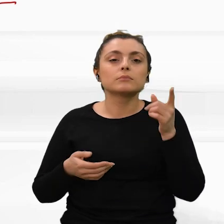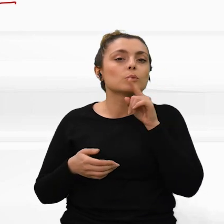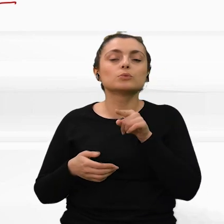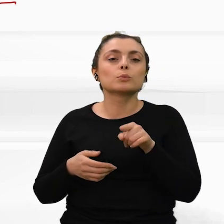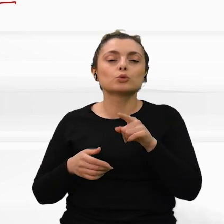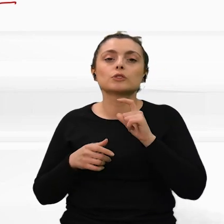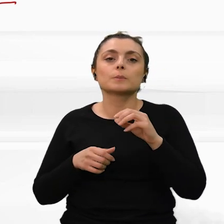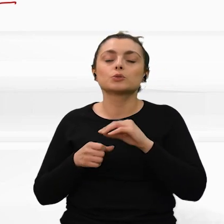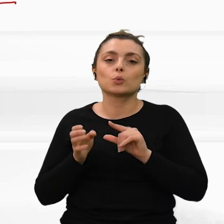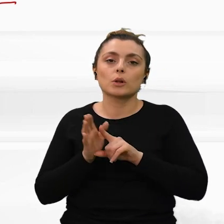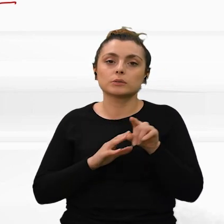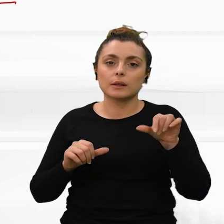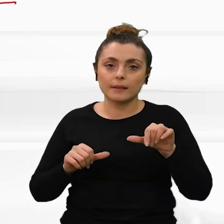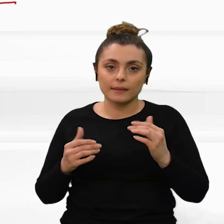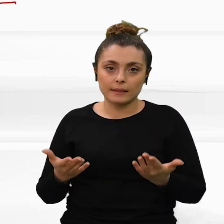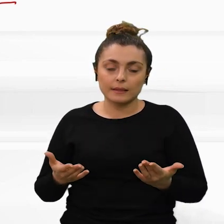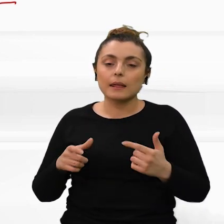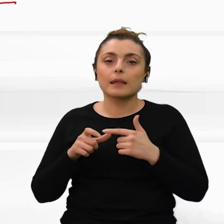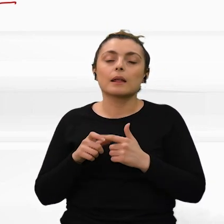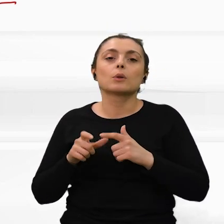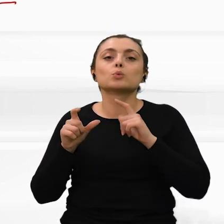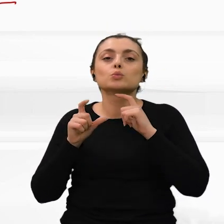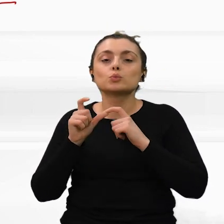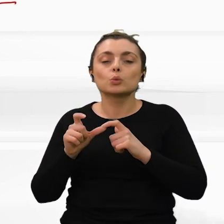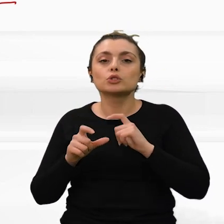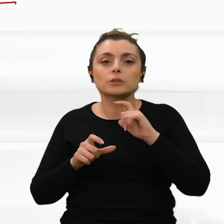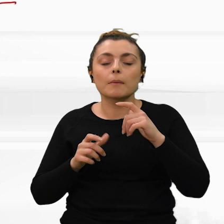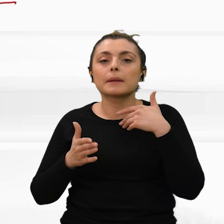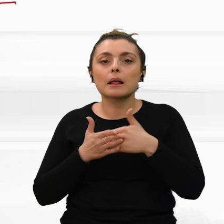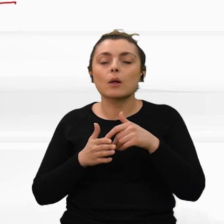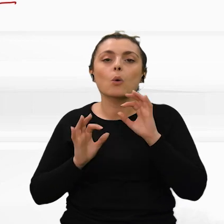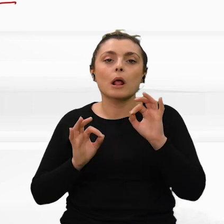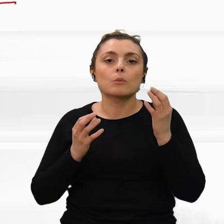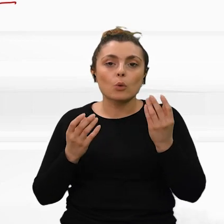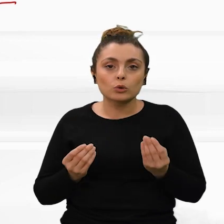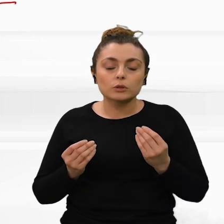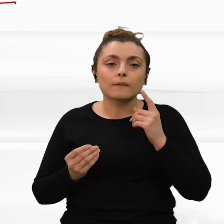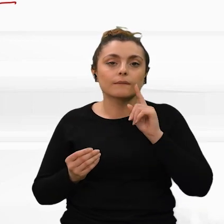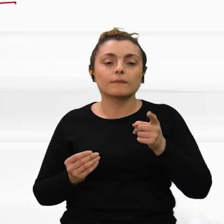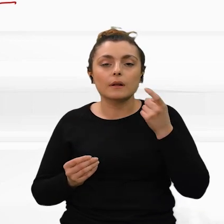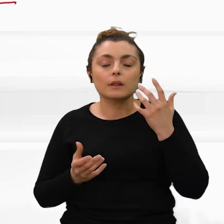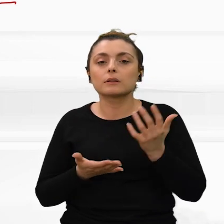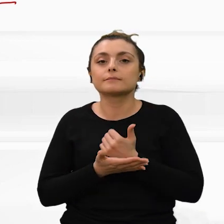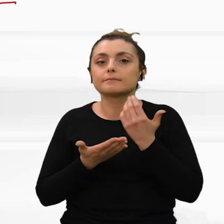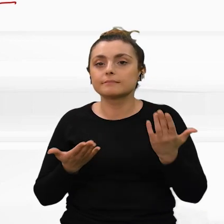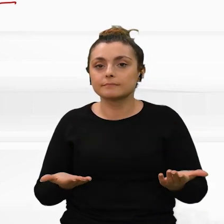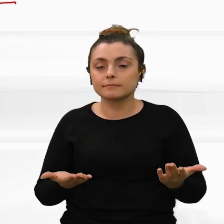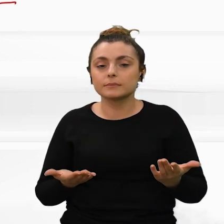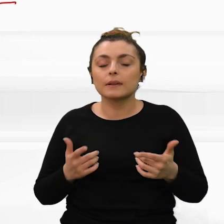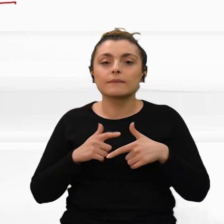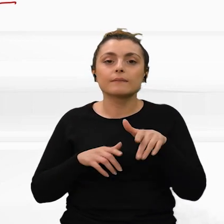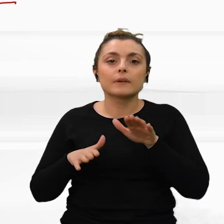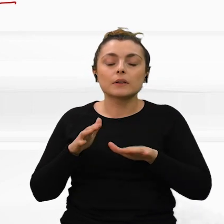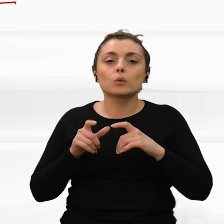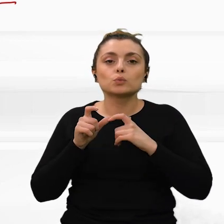Dolayısıyla bu seçeneğine ulaşamıyoruz e soruların yanıtlar kadar önemli olduğunun farkındalığını kazandırması